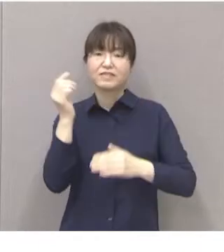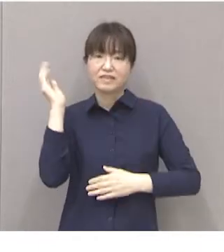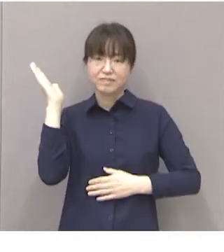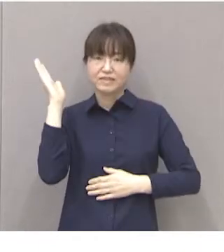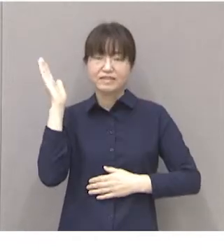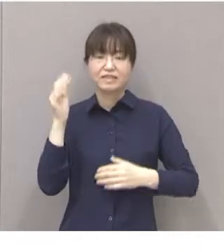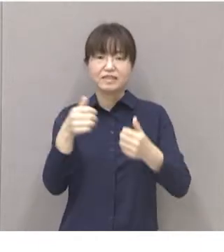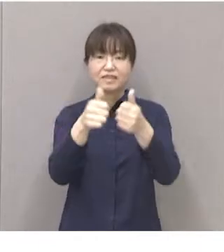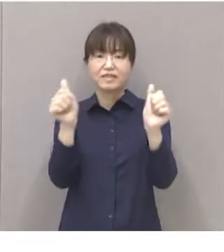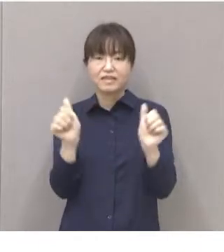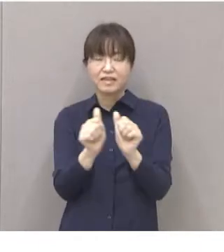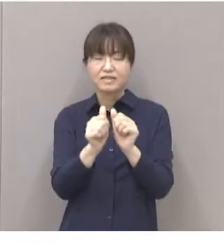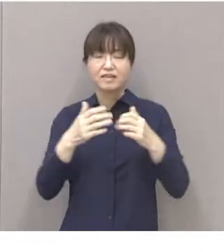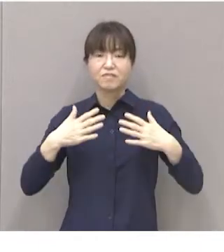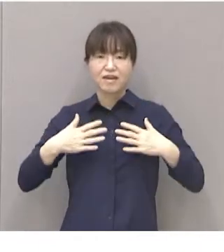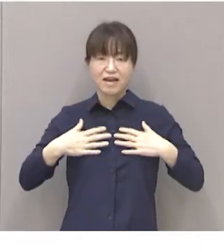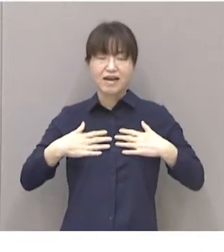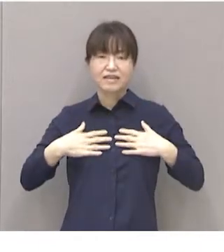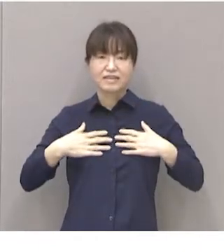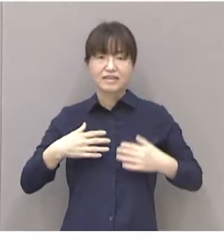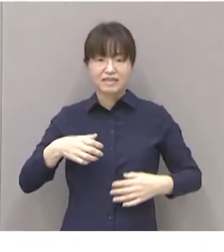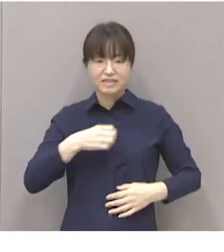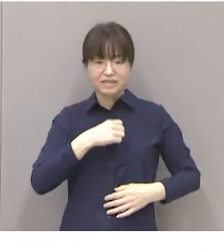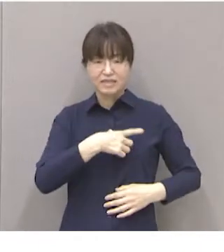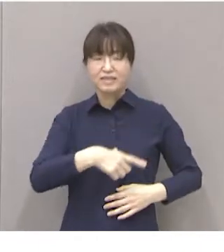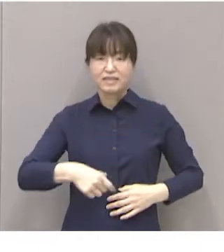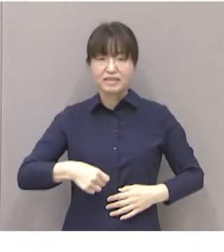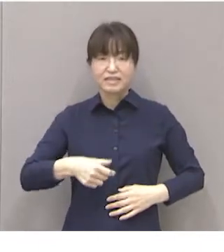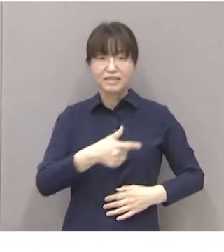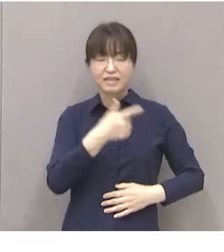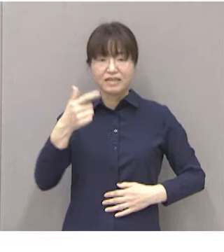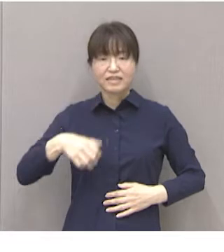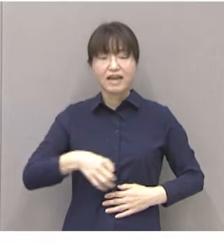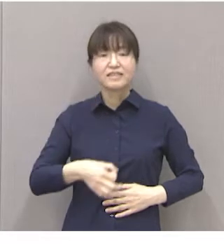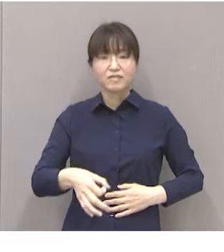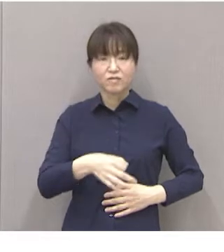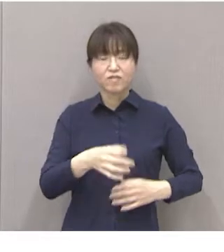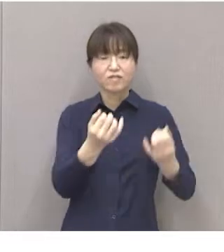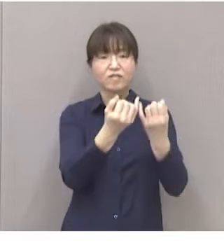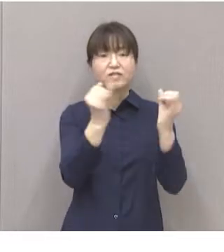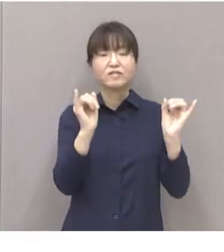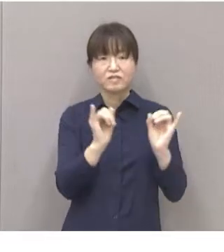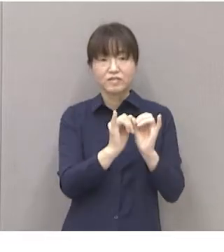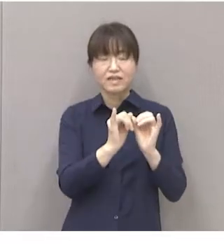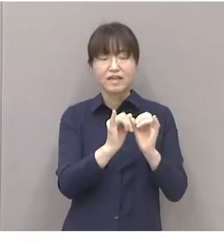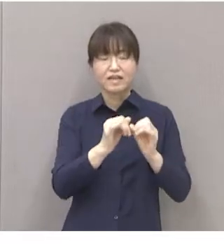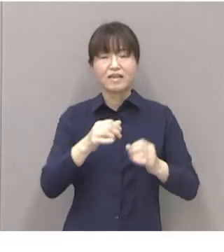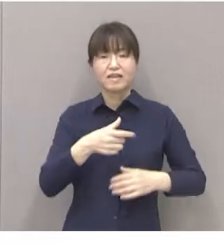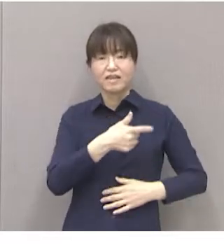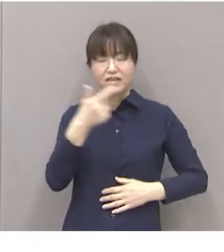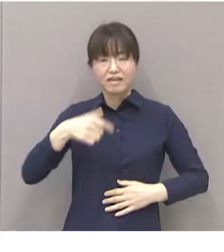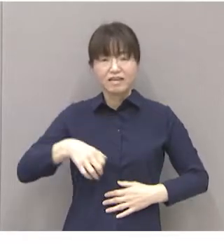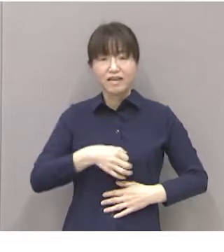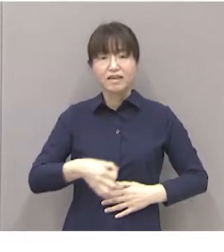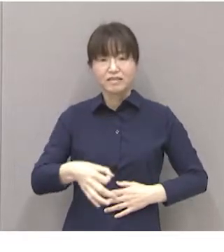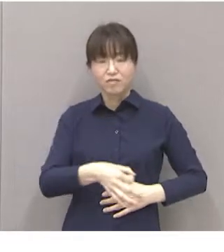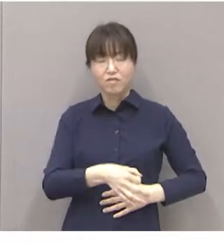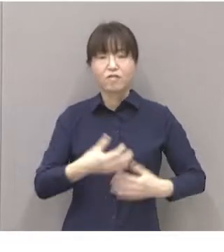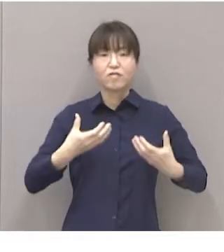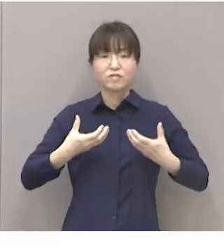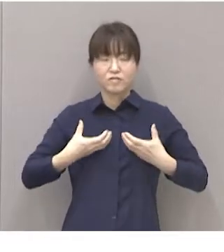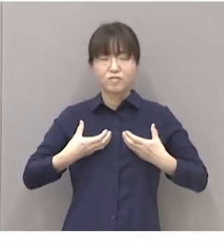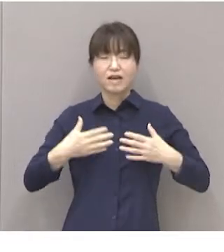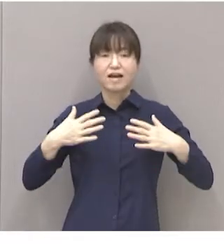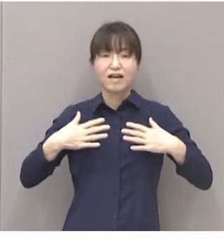肺がん胃がん大腸がんの順に多い状況です女性では大腸がん乳がん肺がんの順に多く